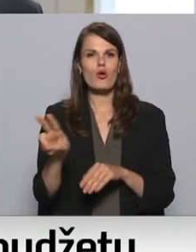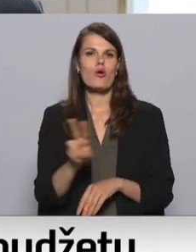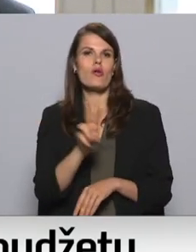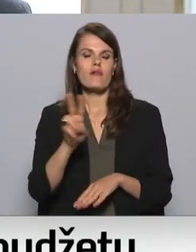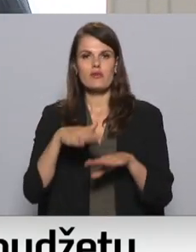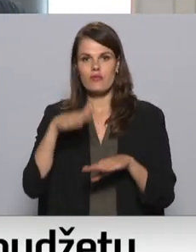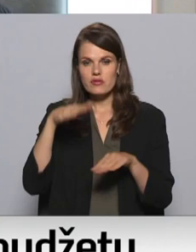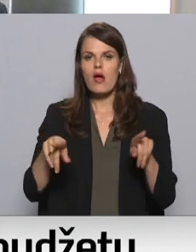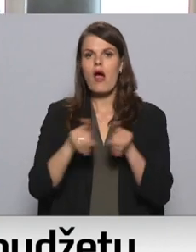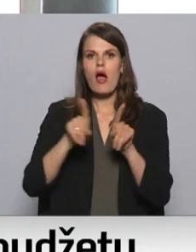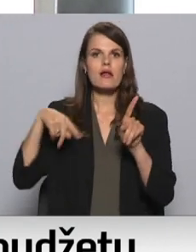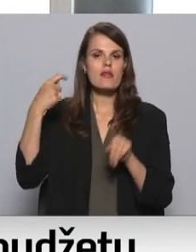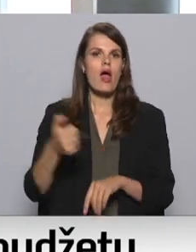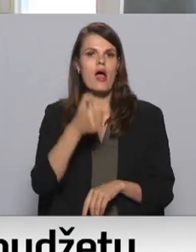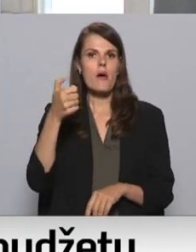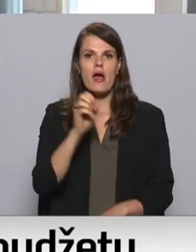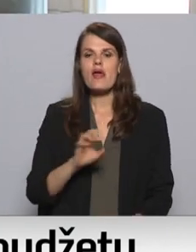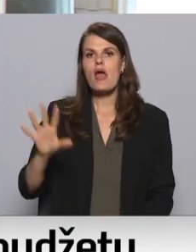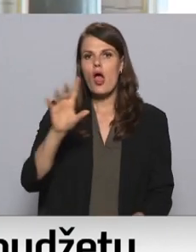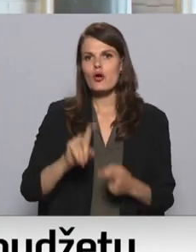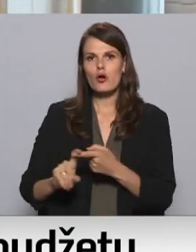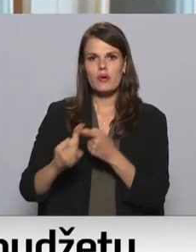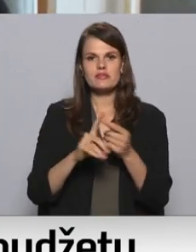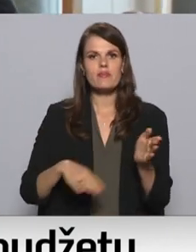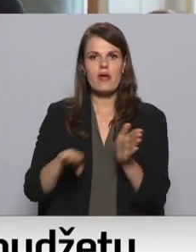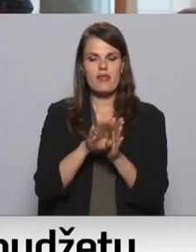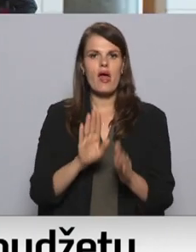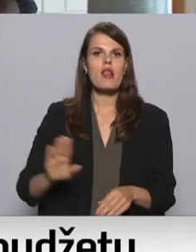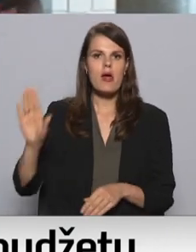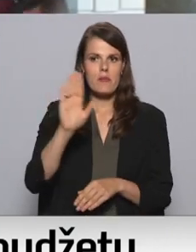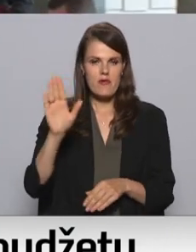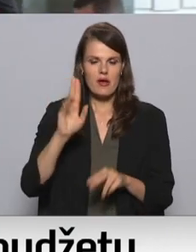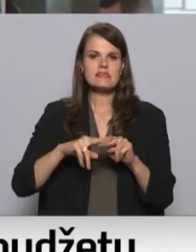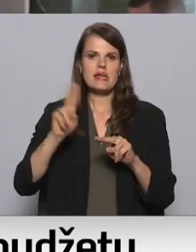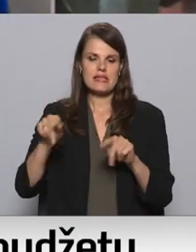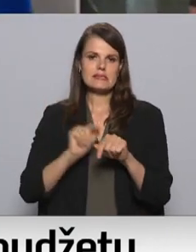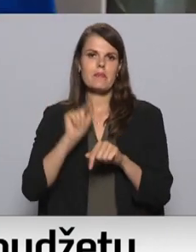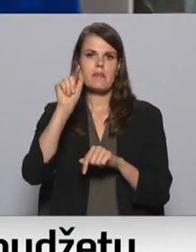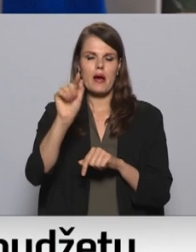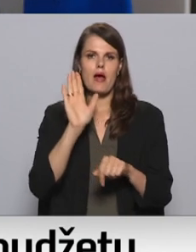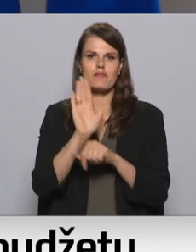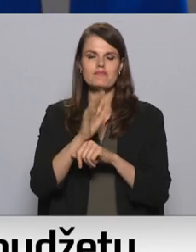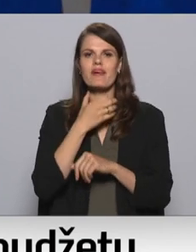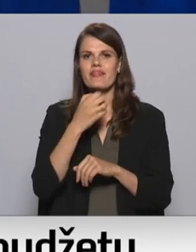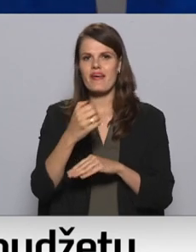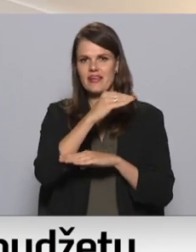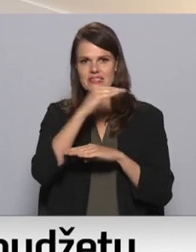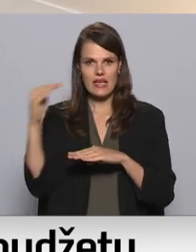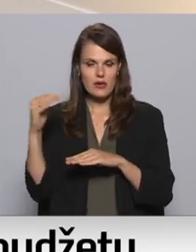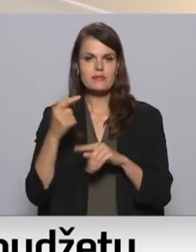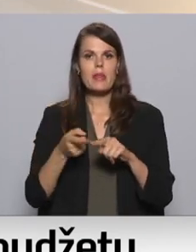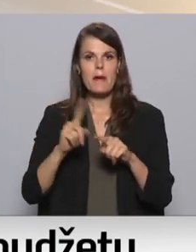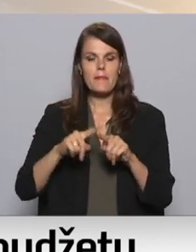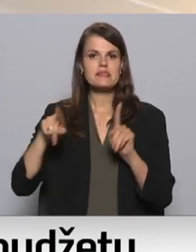Covid-19 dēļ arī nākamgad Eiropas Savienības dalībvalstis drīkst pārkāpt ierastos deficīta griestus. Līdz ar to valdība nākamā gada valsts